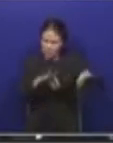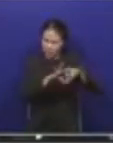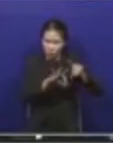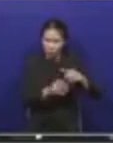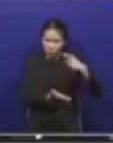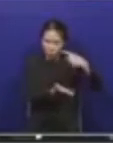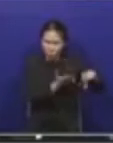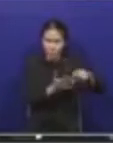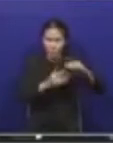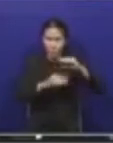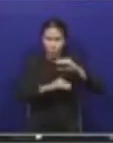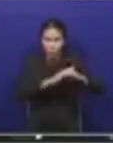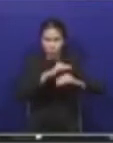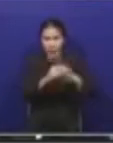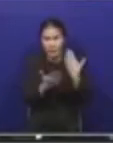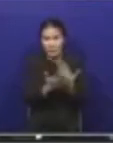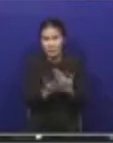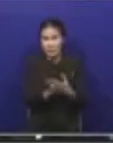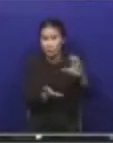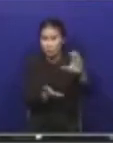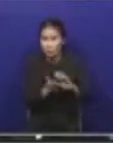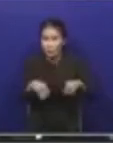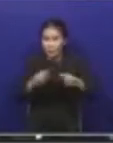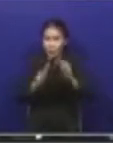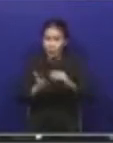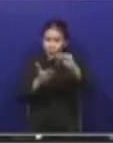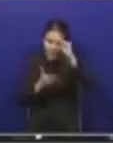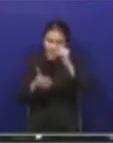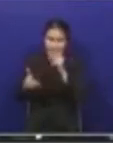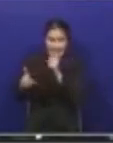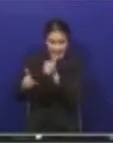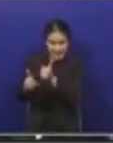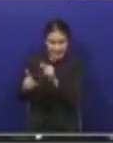กระทรวงศึกษาธิการอันไม่ควรตัดอย่างยิ่งไม่ควรจัดโดยเฉพาะโครงการ1 1ทุน 1อำเภอ